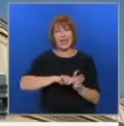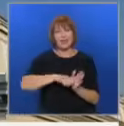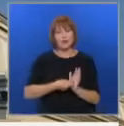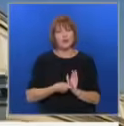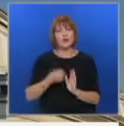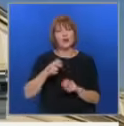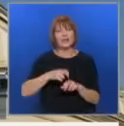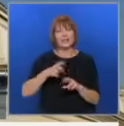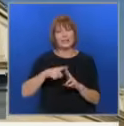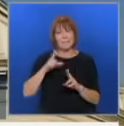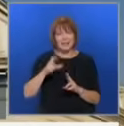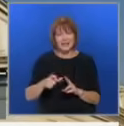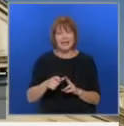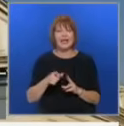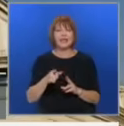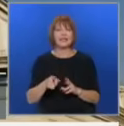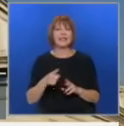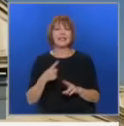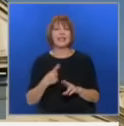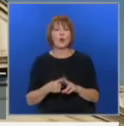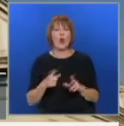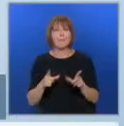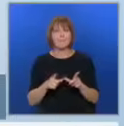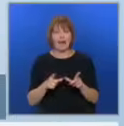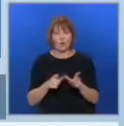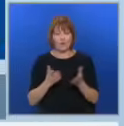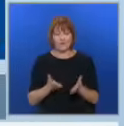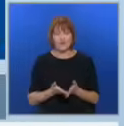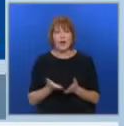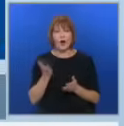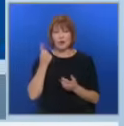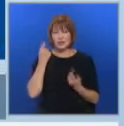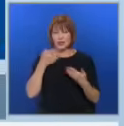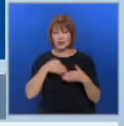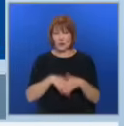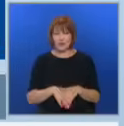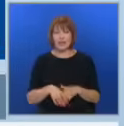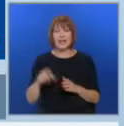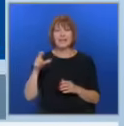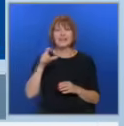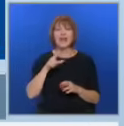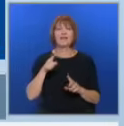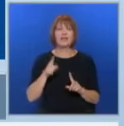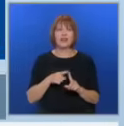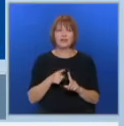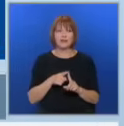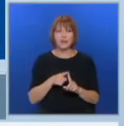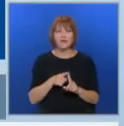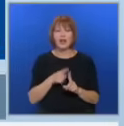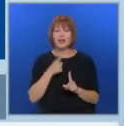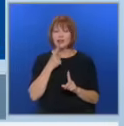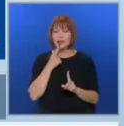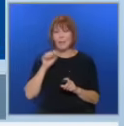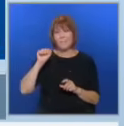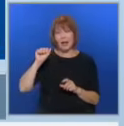ДПС, също и тези около Николай Марков и Виктория Василева. Още с нощи лидер на ИТН Слави Трифанов заяви, че